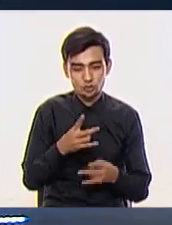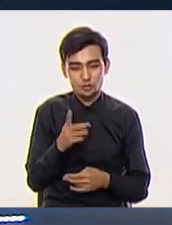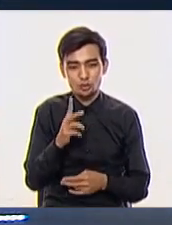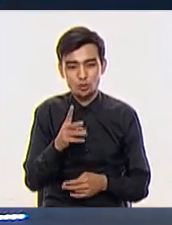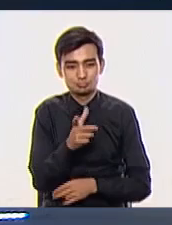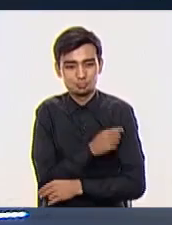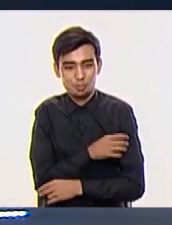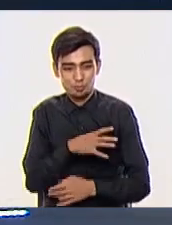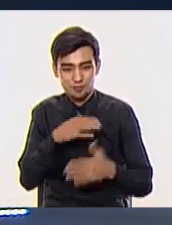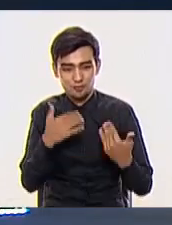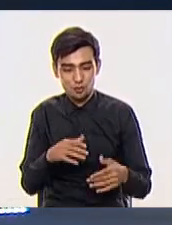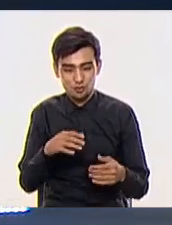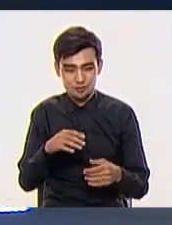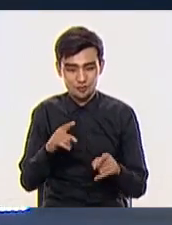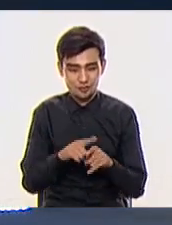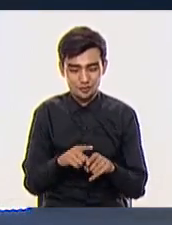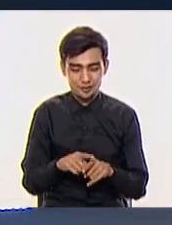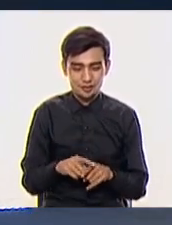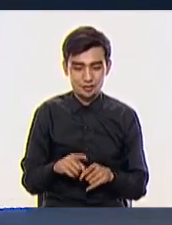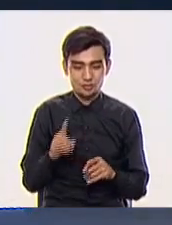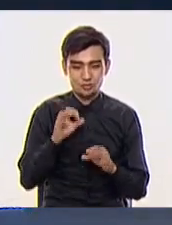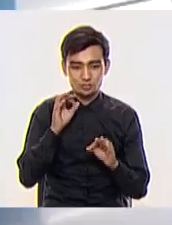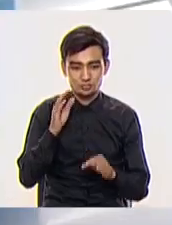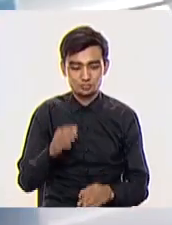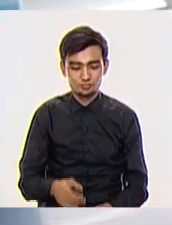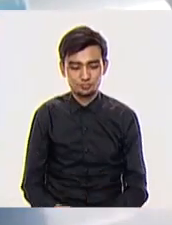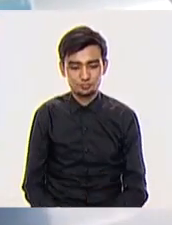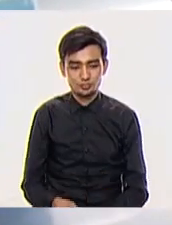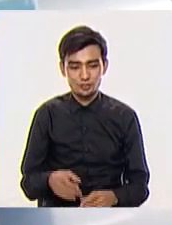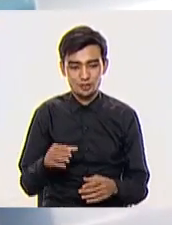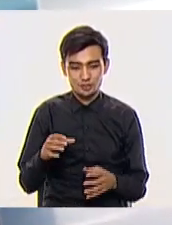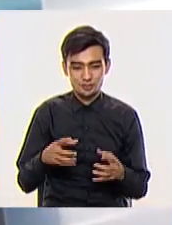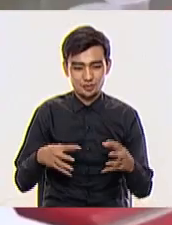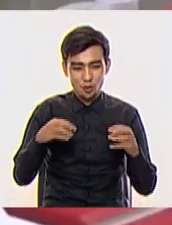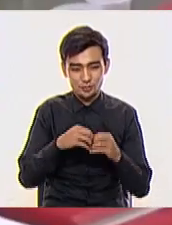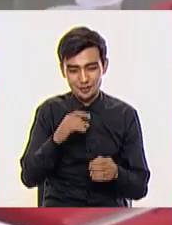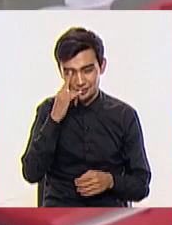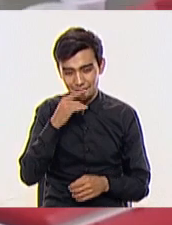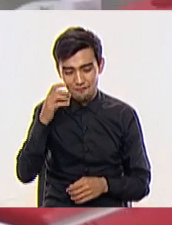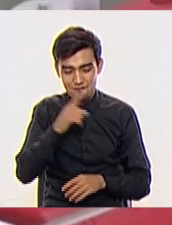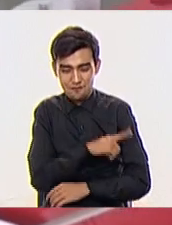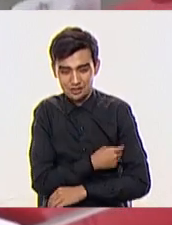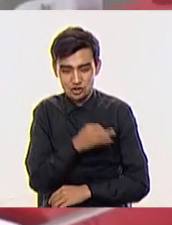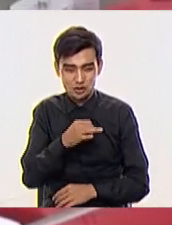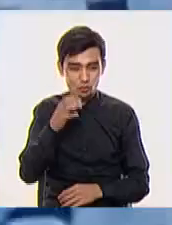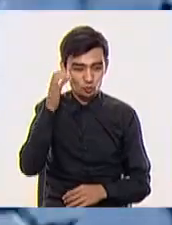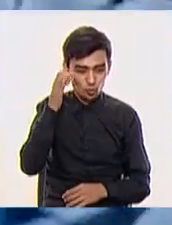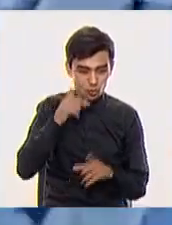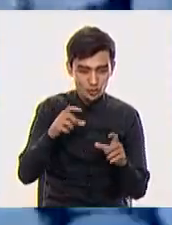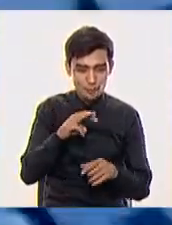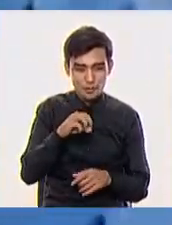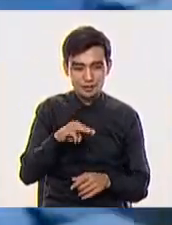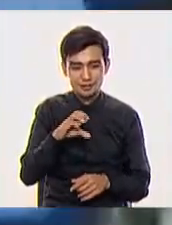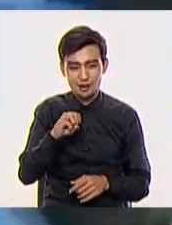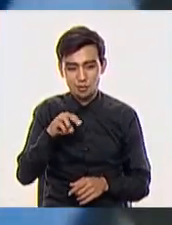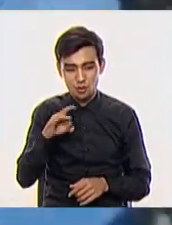КазВак, расскажет Жанат Айтенова. Сообщество казахстанских врачей и ученых Медсаппорт КЗ не стало